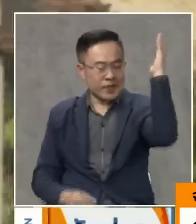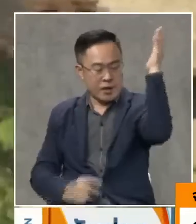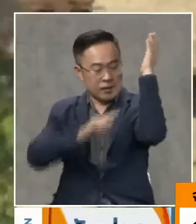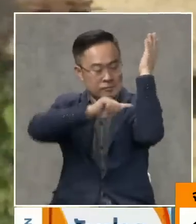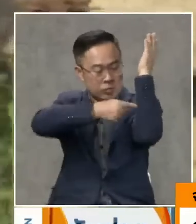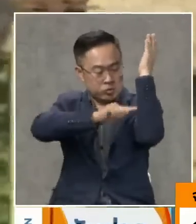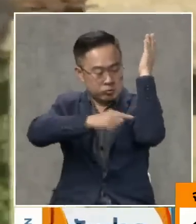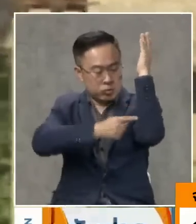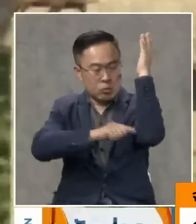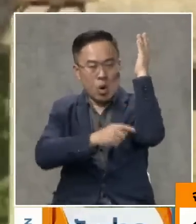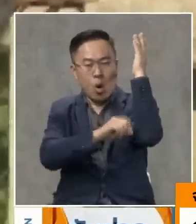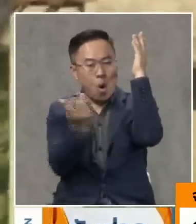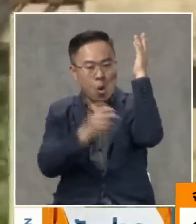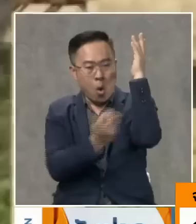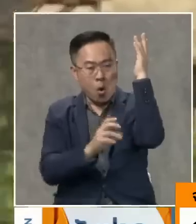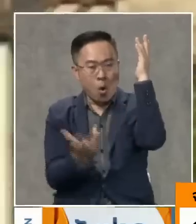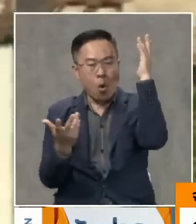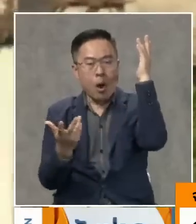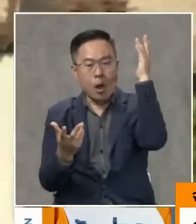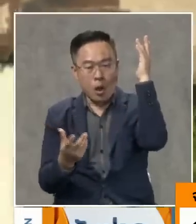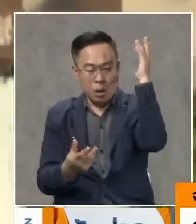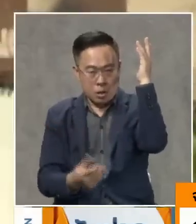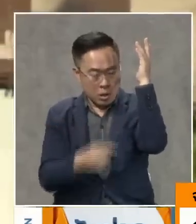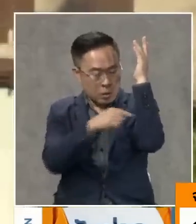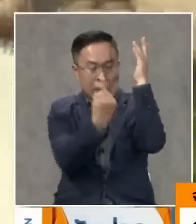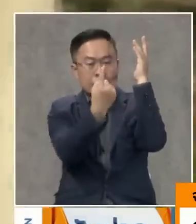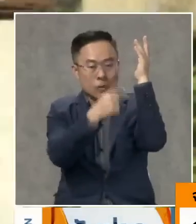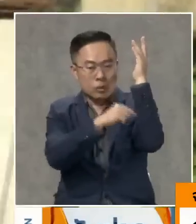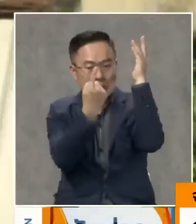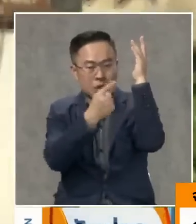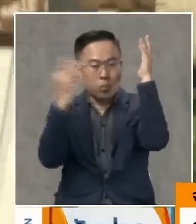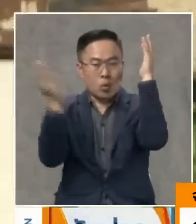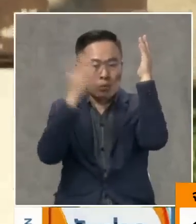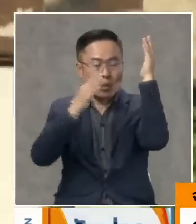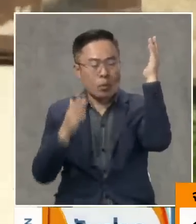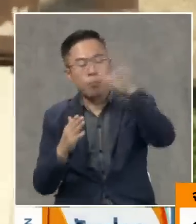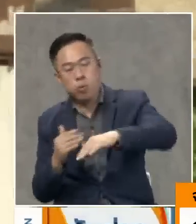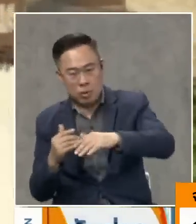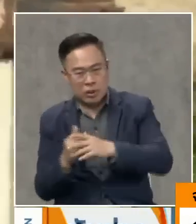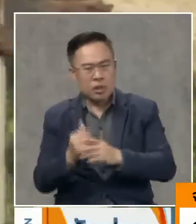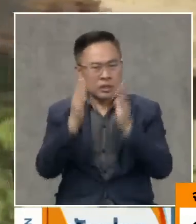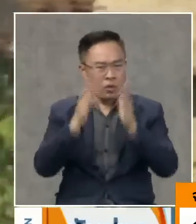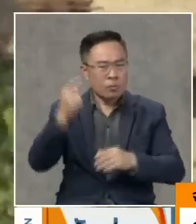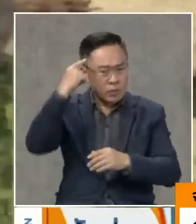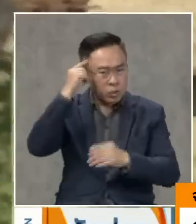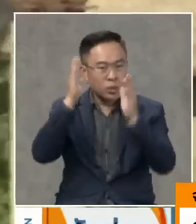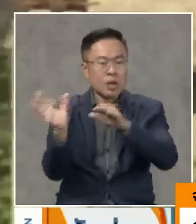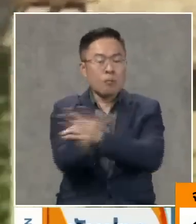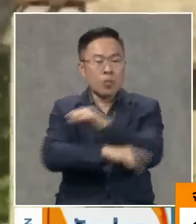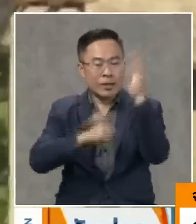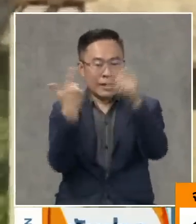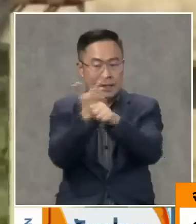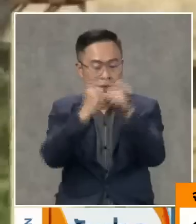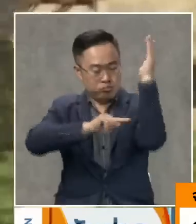ถอดไปนะคะหายไปเลยค่ะฉะนั้นก็เลยมีการสันนิษฐานว่าน่าจะมีมือดีขโมยถอดเอาไปขาย